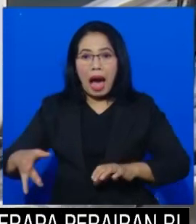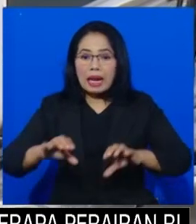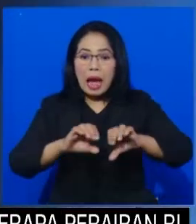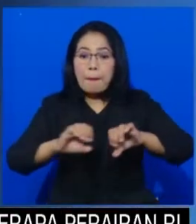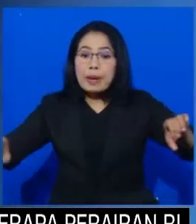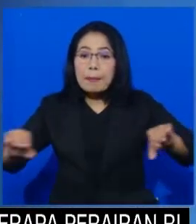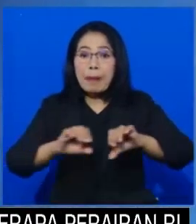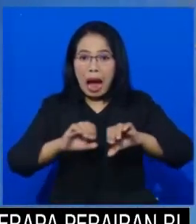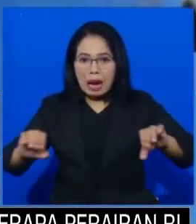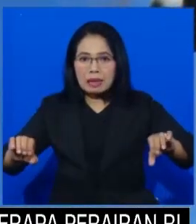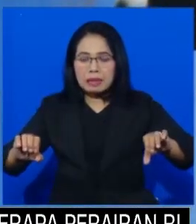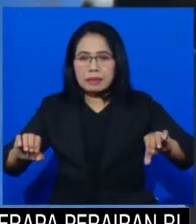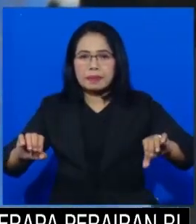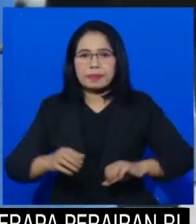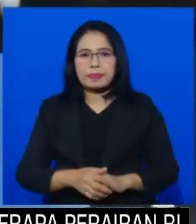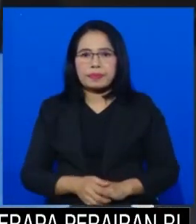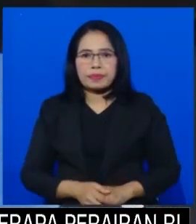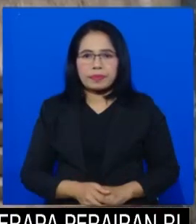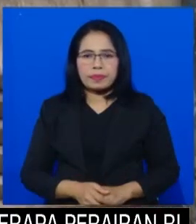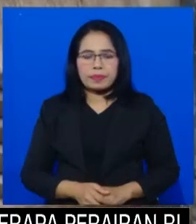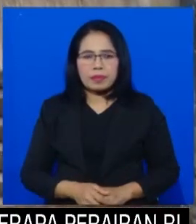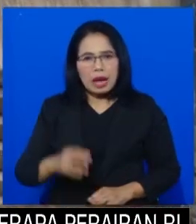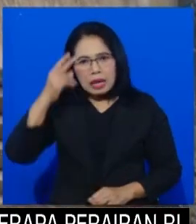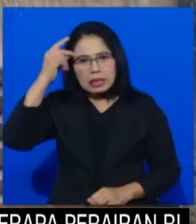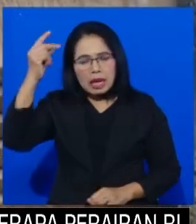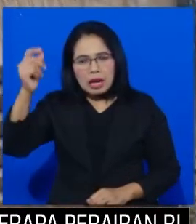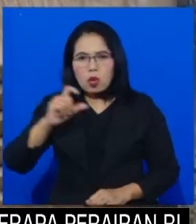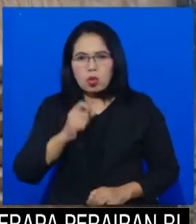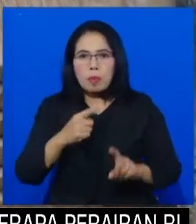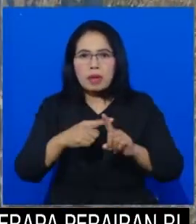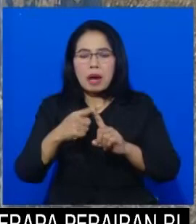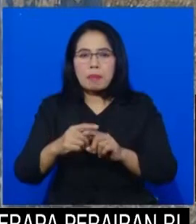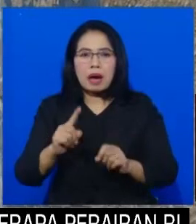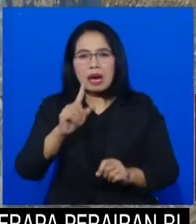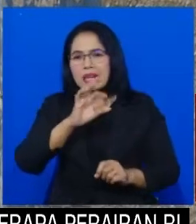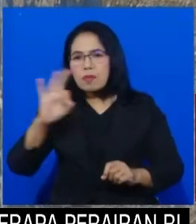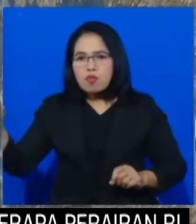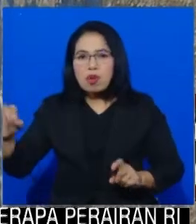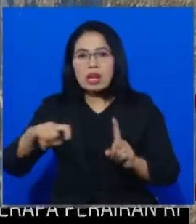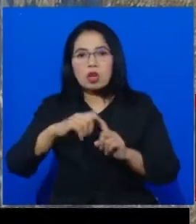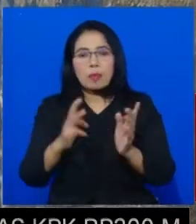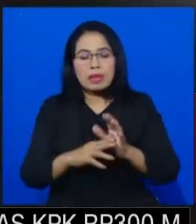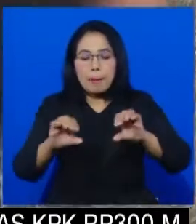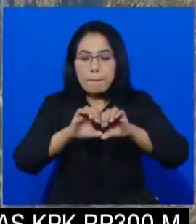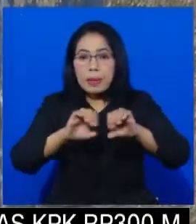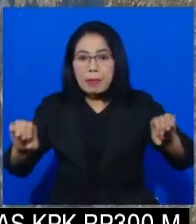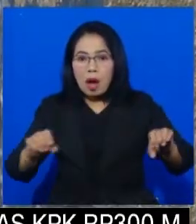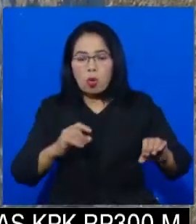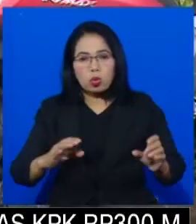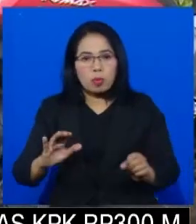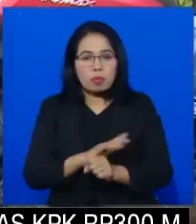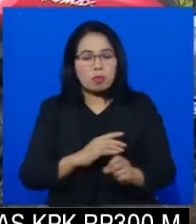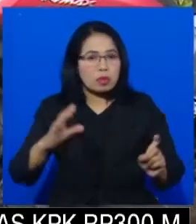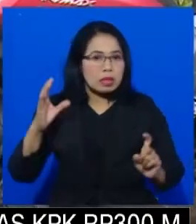Utama Pamjaya Arief Nasruddin menyampaikan rencananya untuk menambah ribuan kilometer pipa untuk memenuhi target